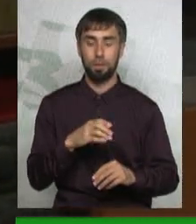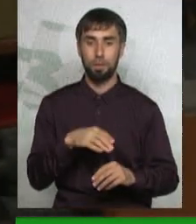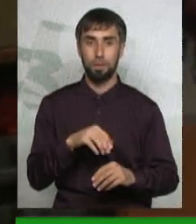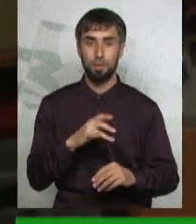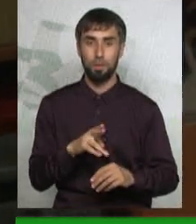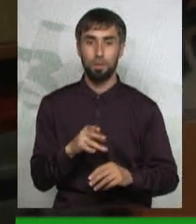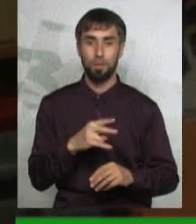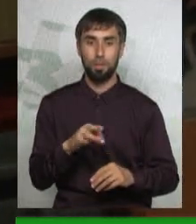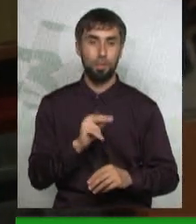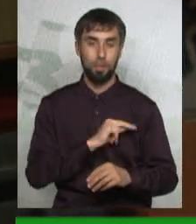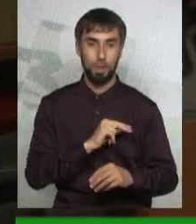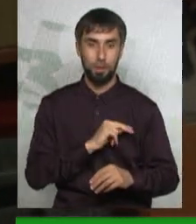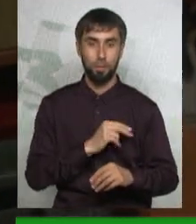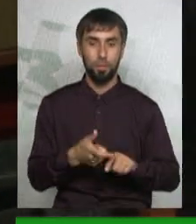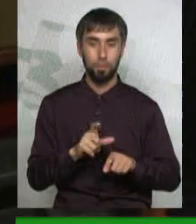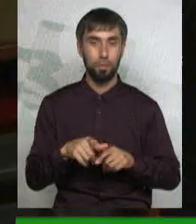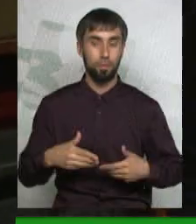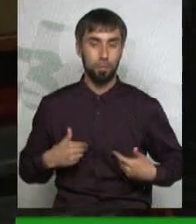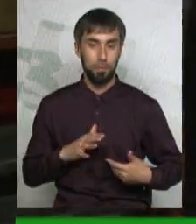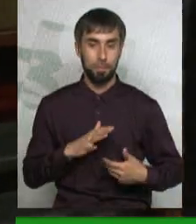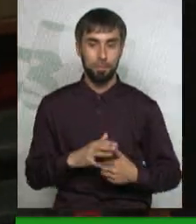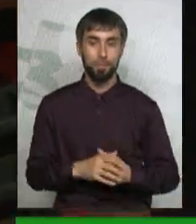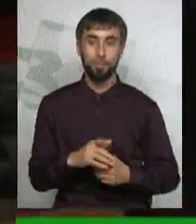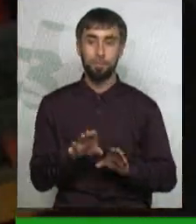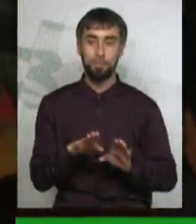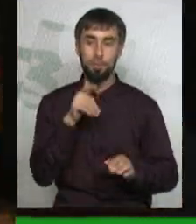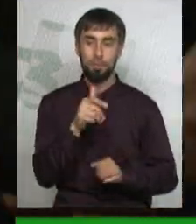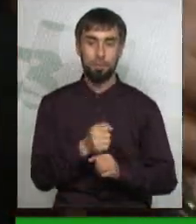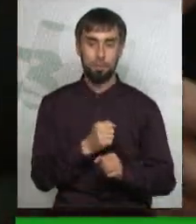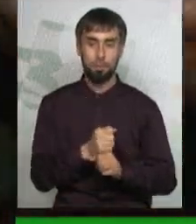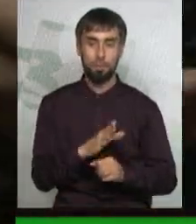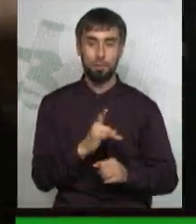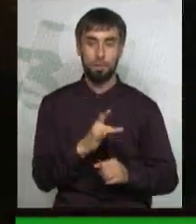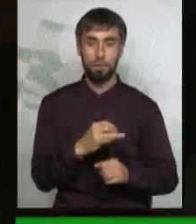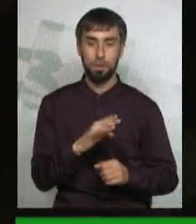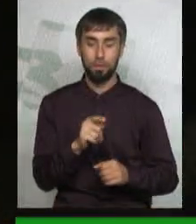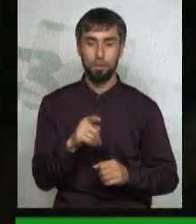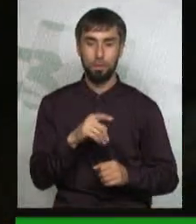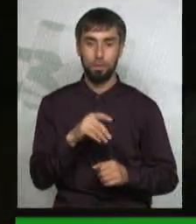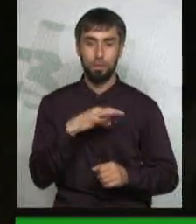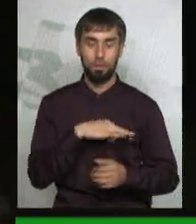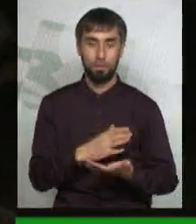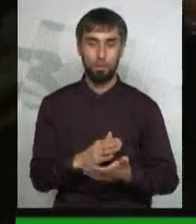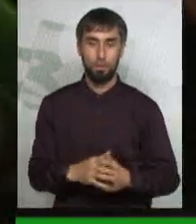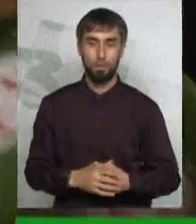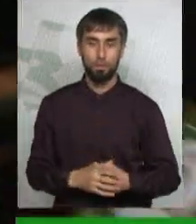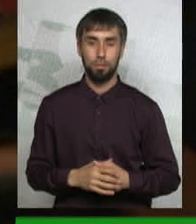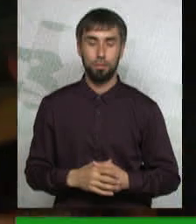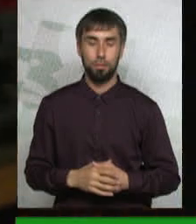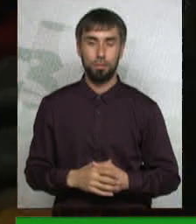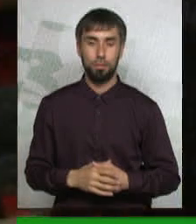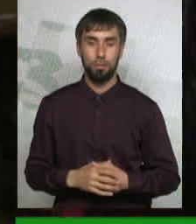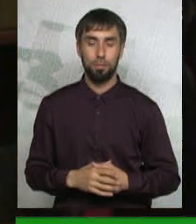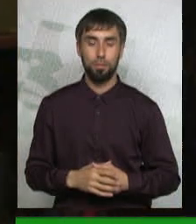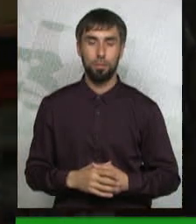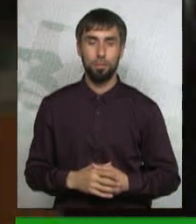Ленты-станки, именно я бог, что пойди не хуз, именно ему хамажи шкалори, вырезать шкалори, пойди не хуз, что сахамаги.